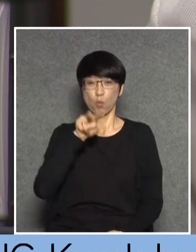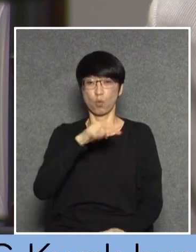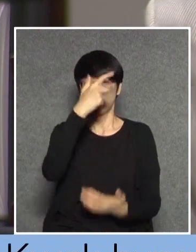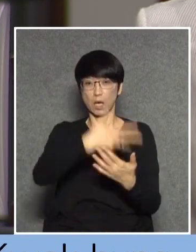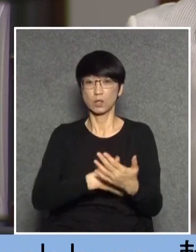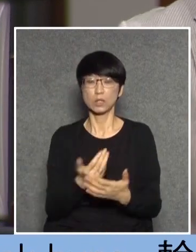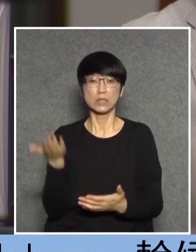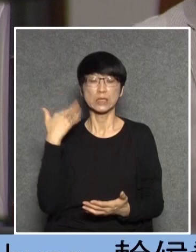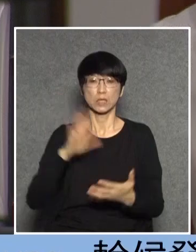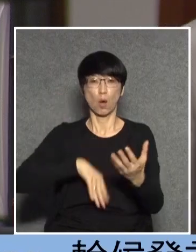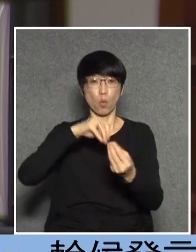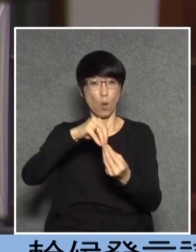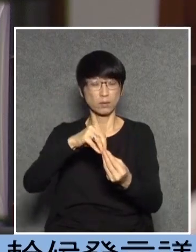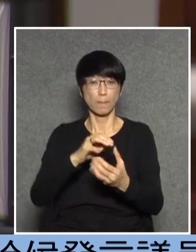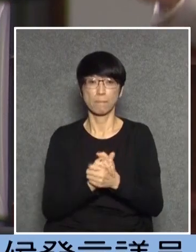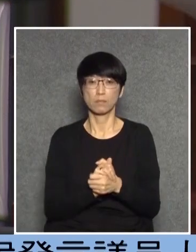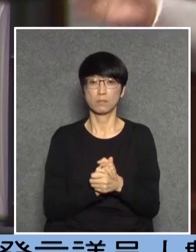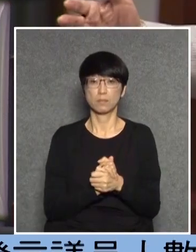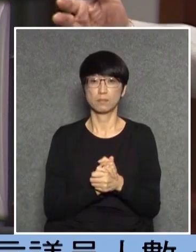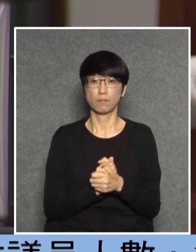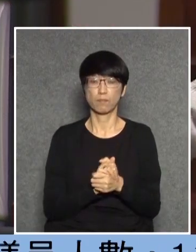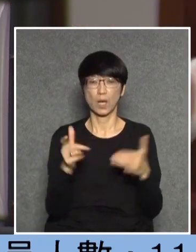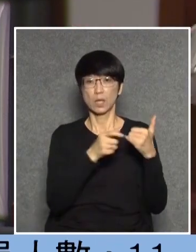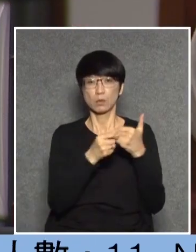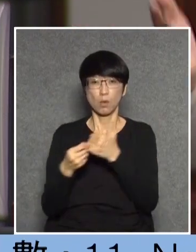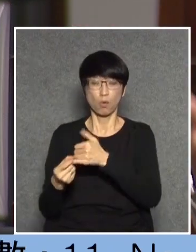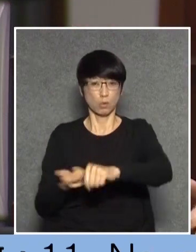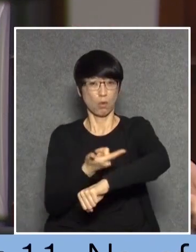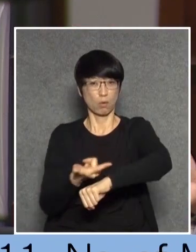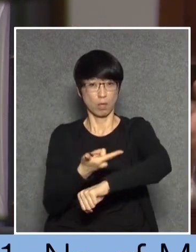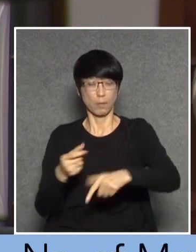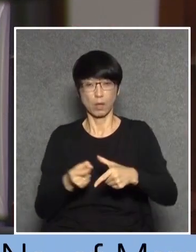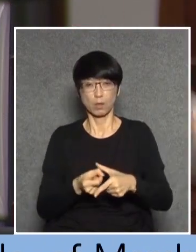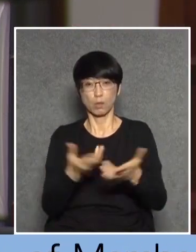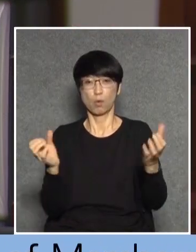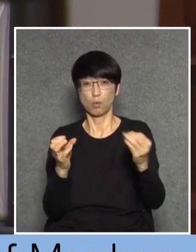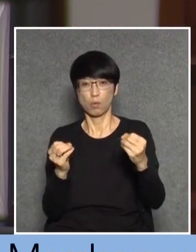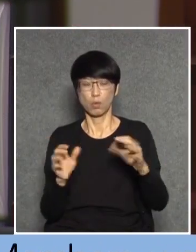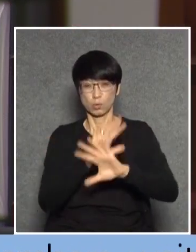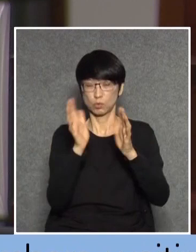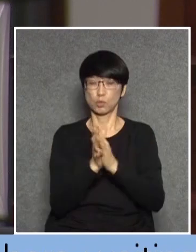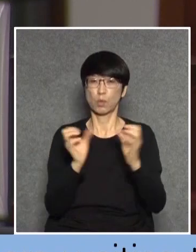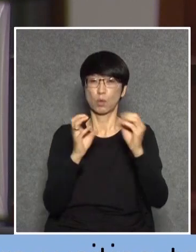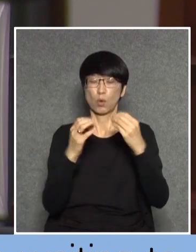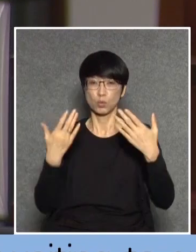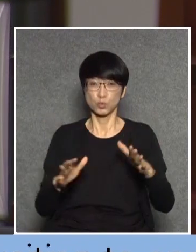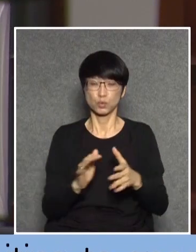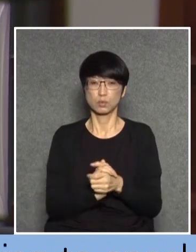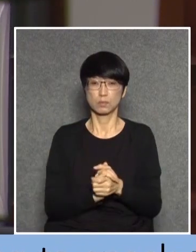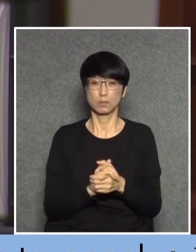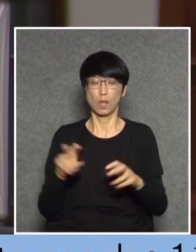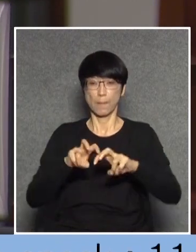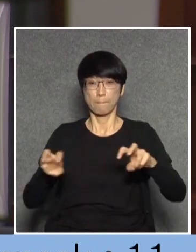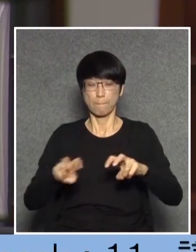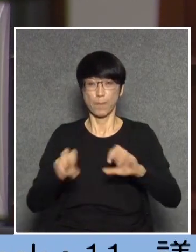時我哋好關心，好啦，你延遲咗咁耐，咁我哋喺個公開聆訊就已經乜都講曬嘅啦。如果你攞份呢個帳委會嘅報告